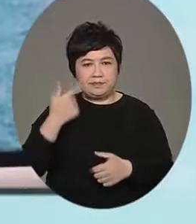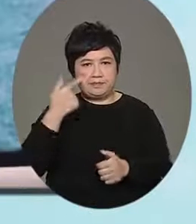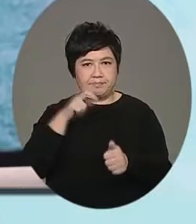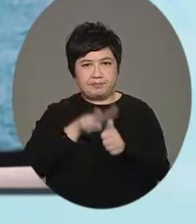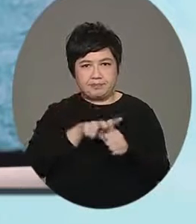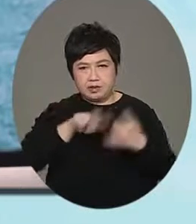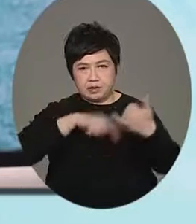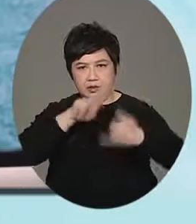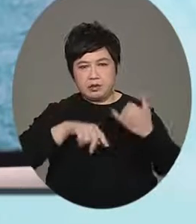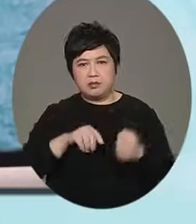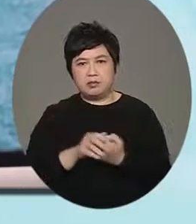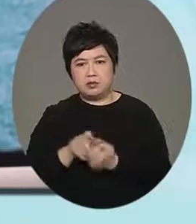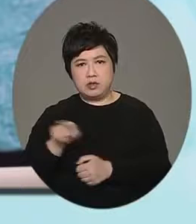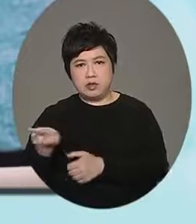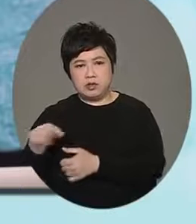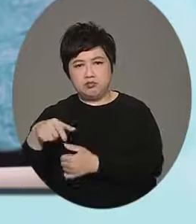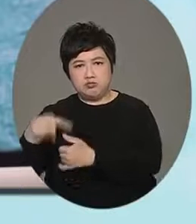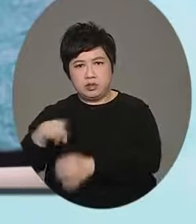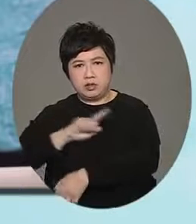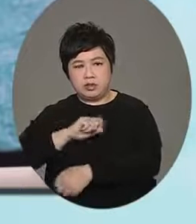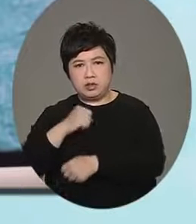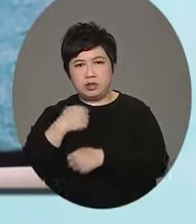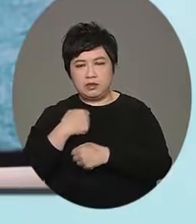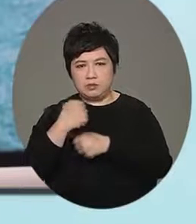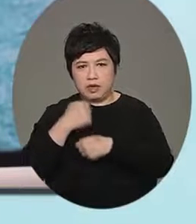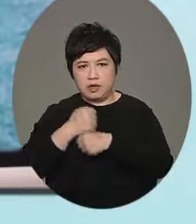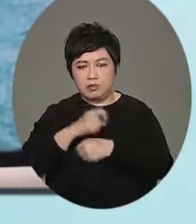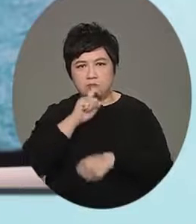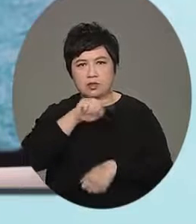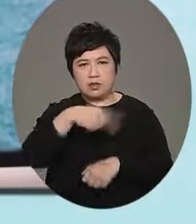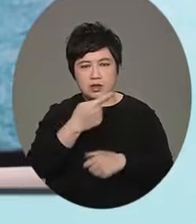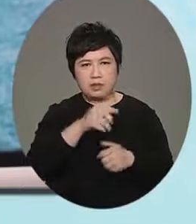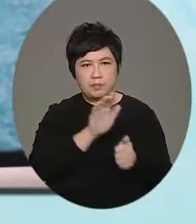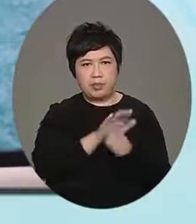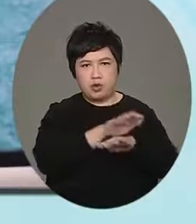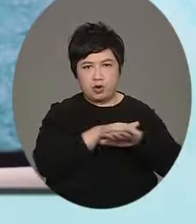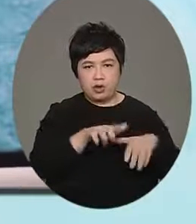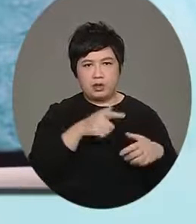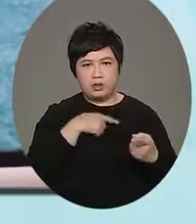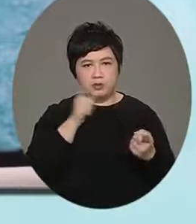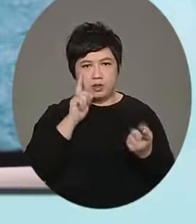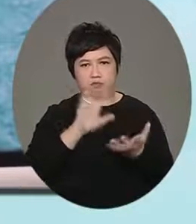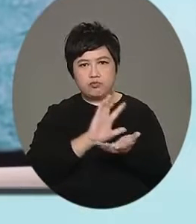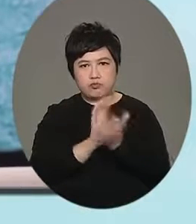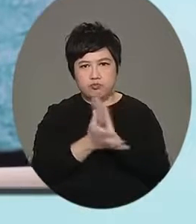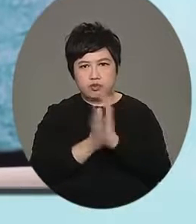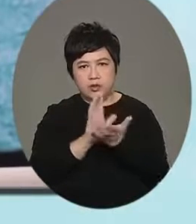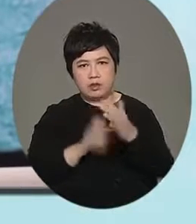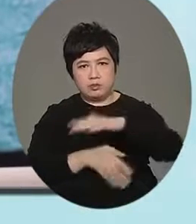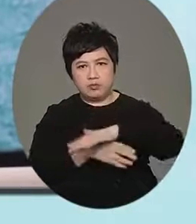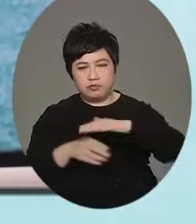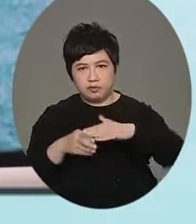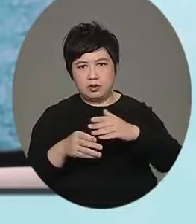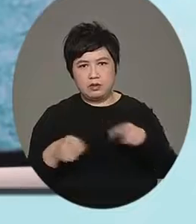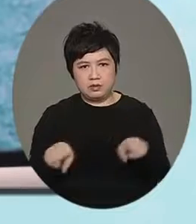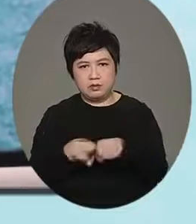上班，不過有時都會有第二些保安是，如果是有跟他一起交更用一間房那些呢，我